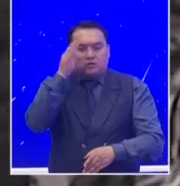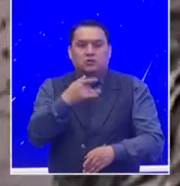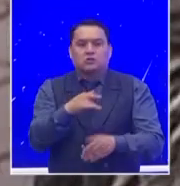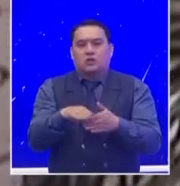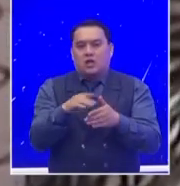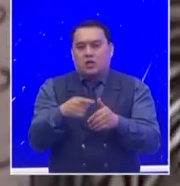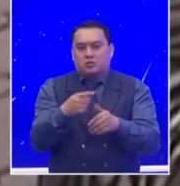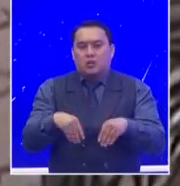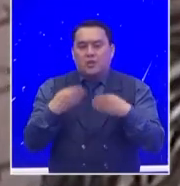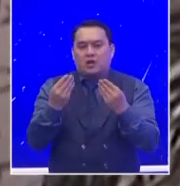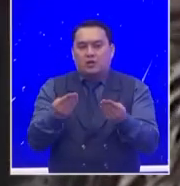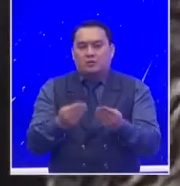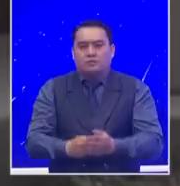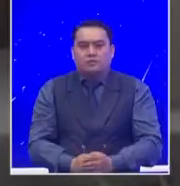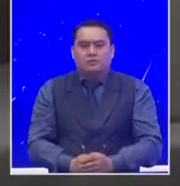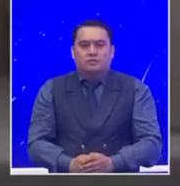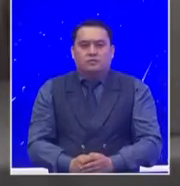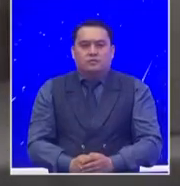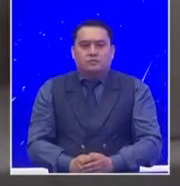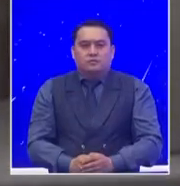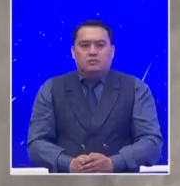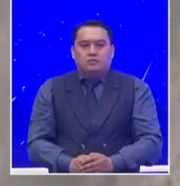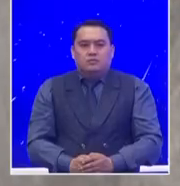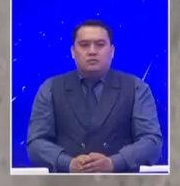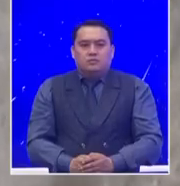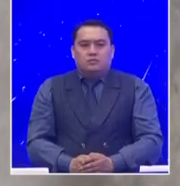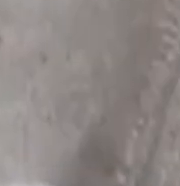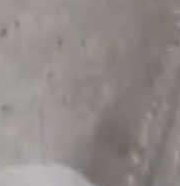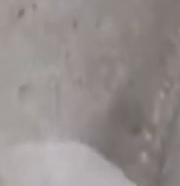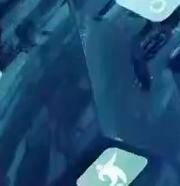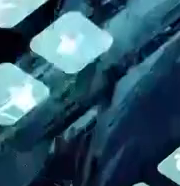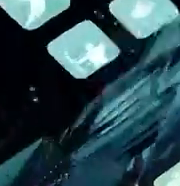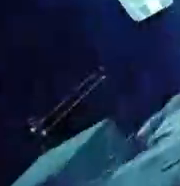есімі берілді. Амина Құдайберген, Мадибай Босынов, Жетісу арнасы.